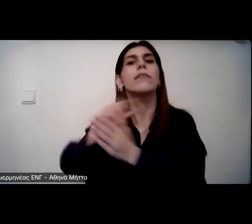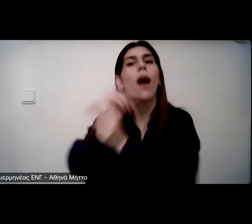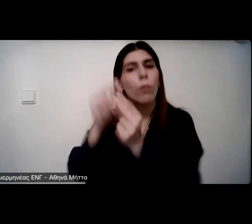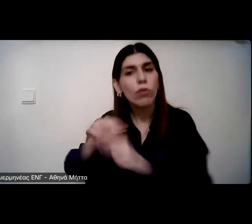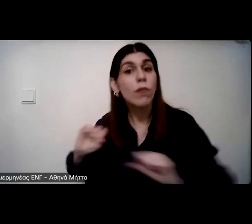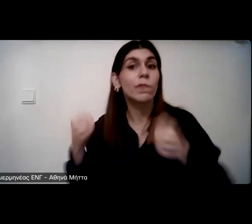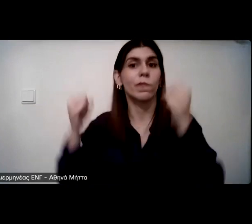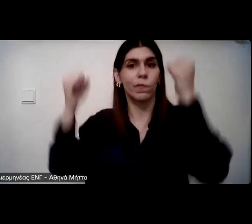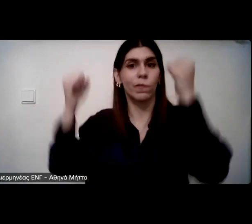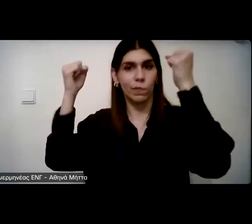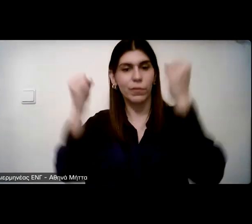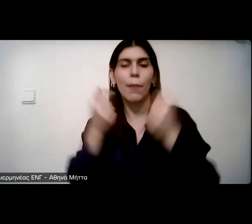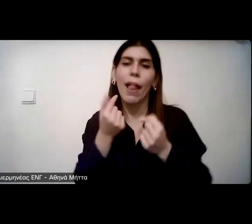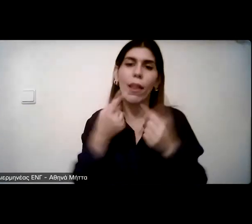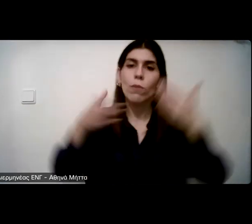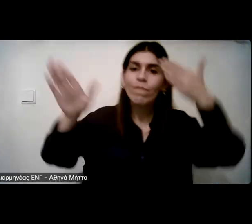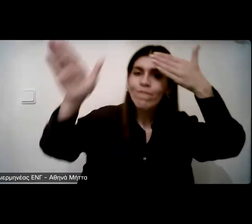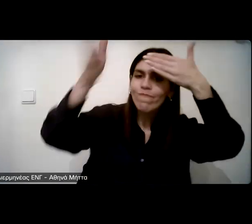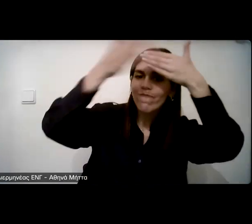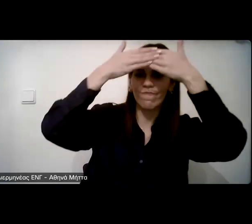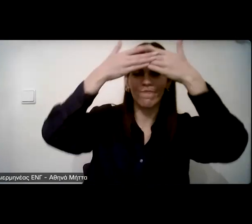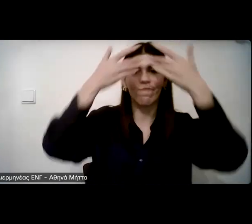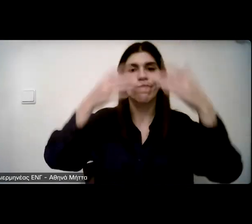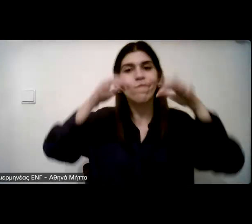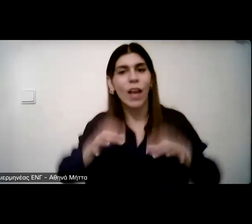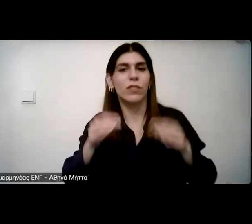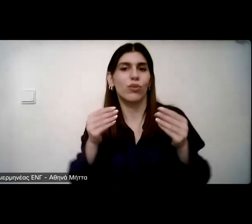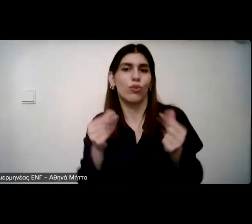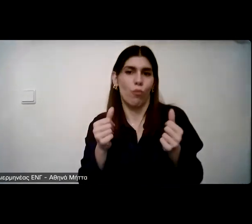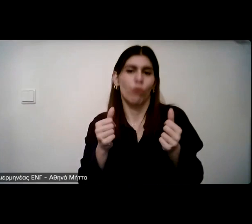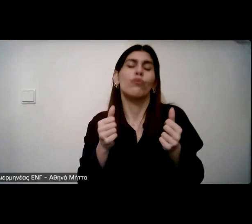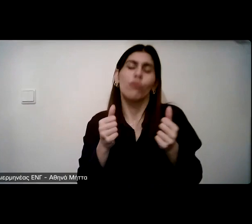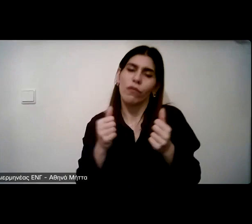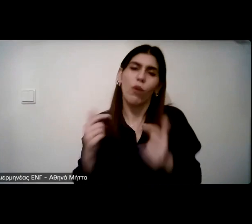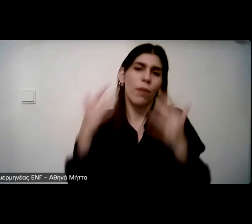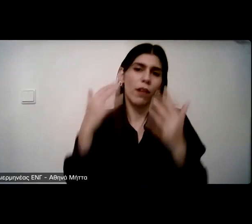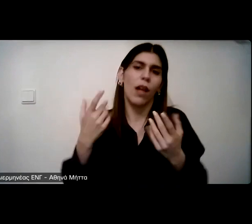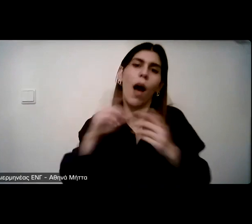και συντηρητισμό κατά διαφόρων καινοτομιών άλλωστε.